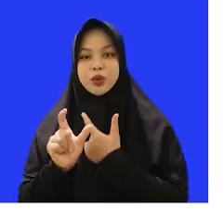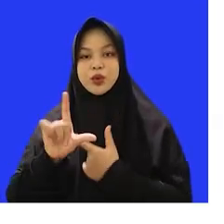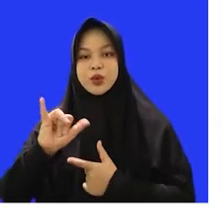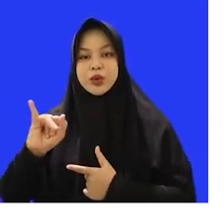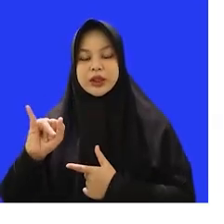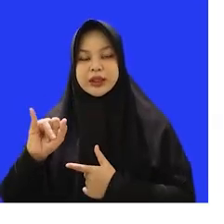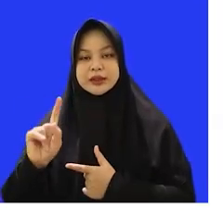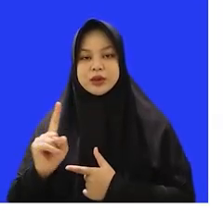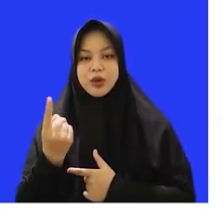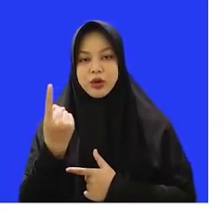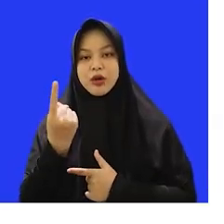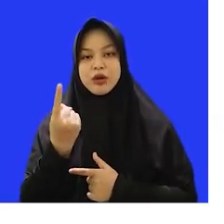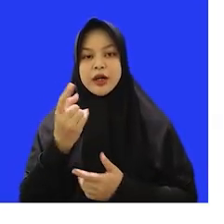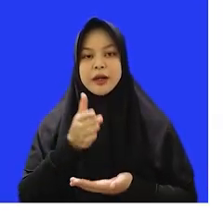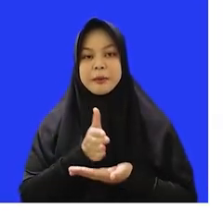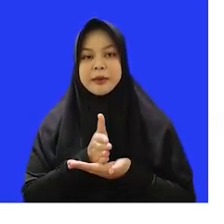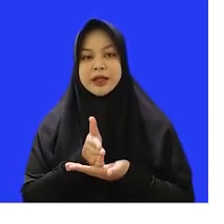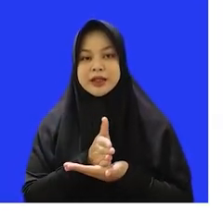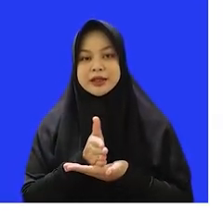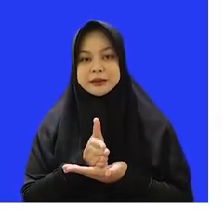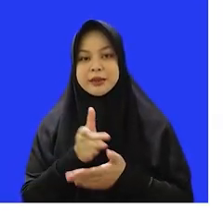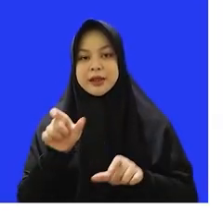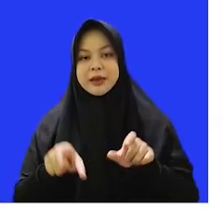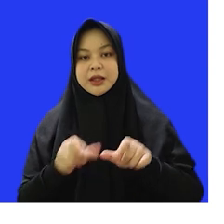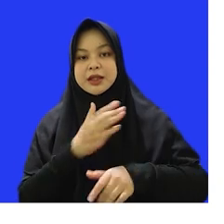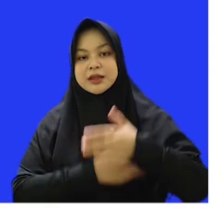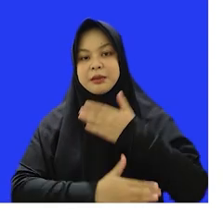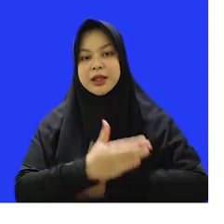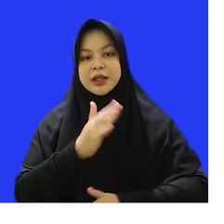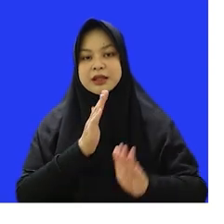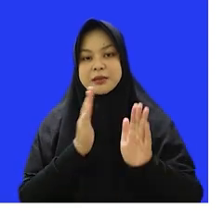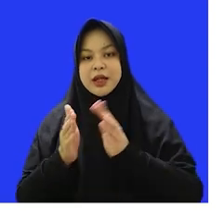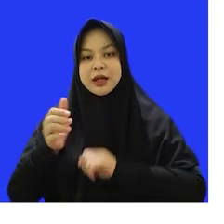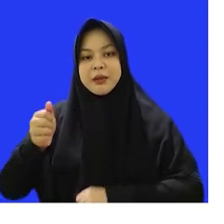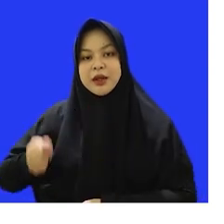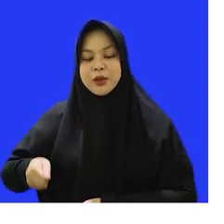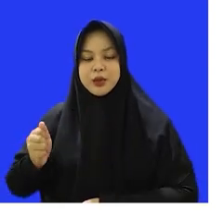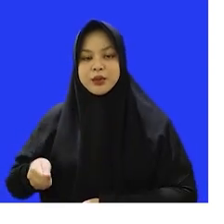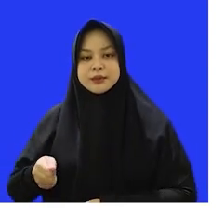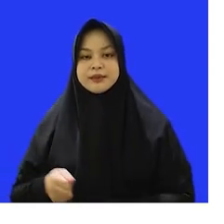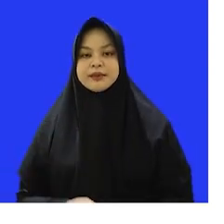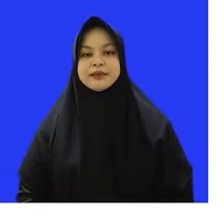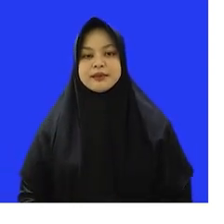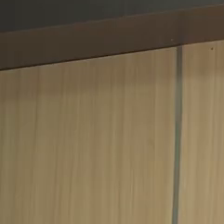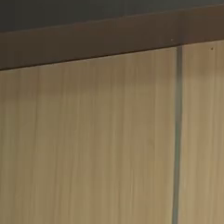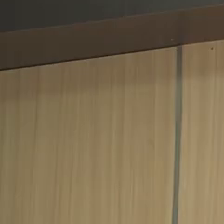Bu Yuli adalah seorang penerjemah disabilitas yang berhadapan dengan hukum.